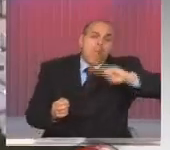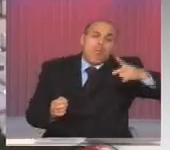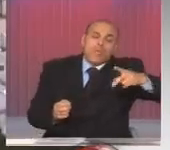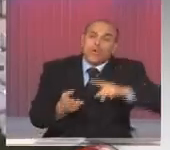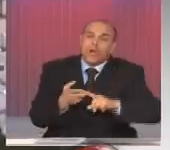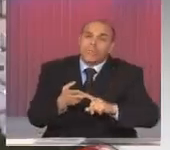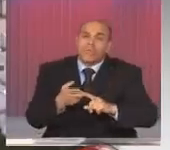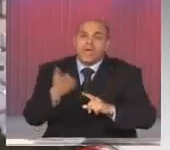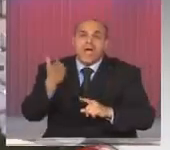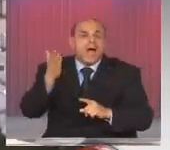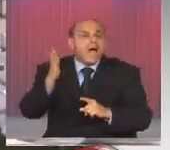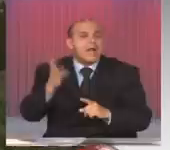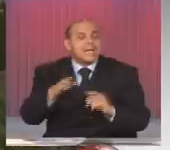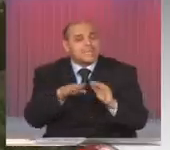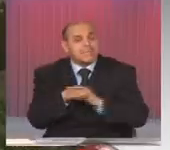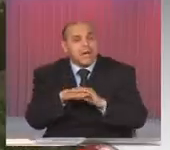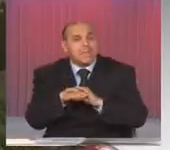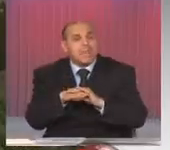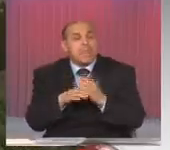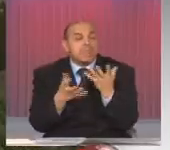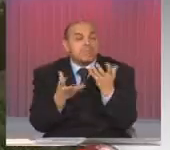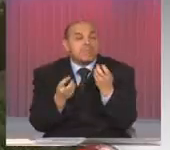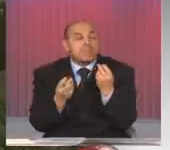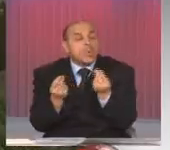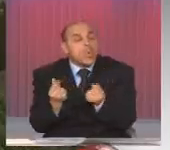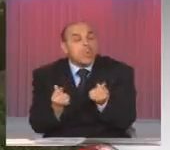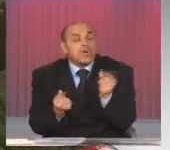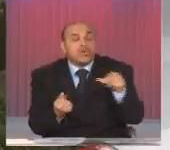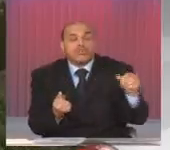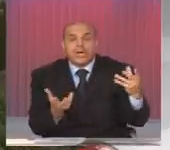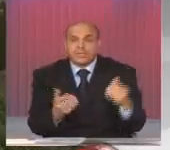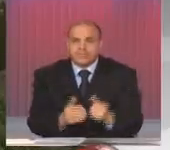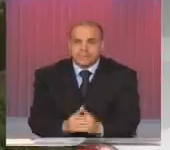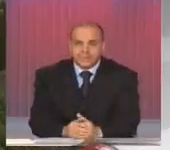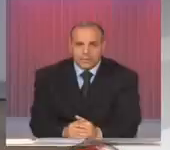الأوسط، وذلك بسبب العدد الكبير للاجئين.